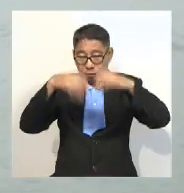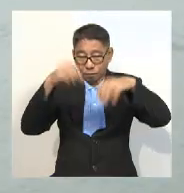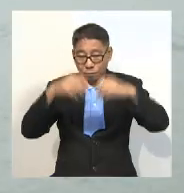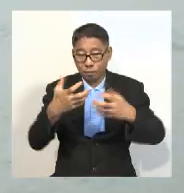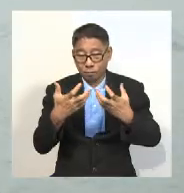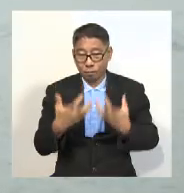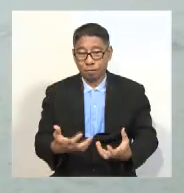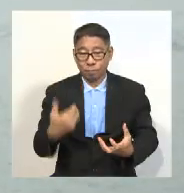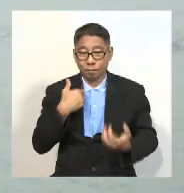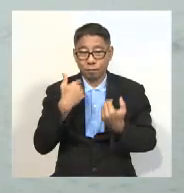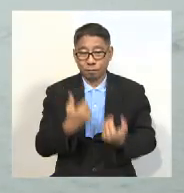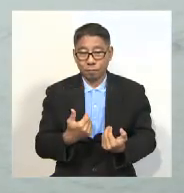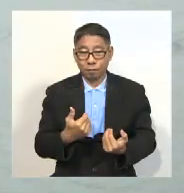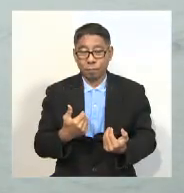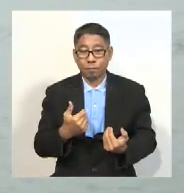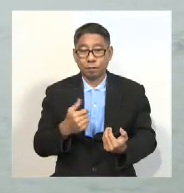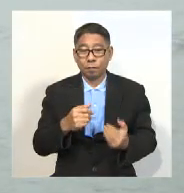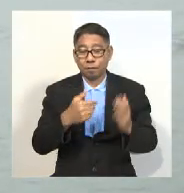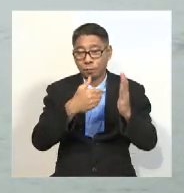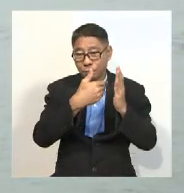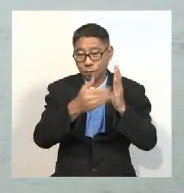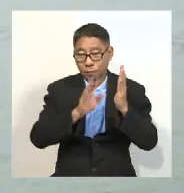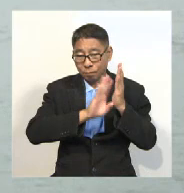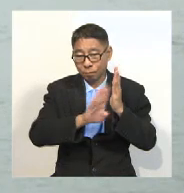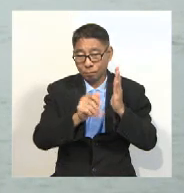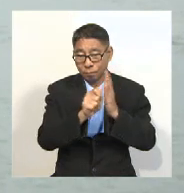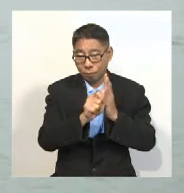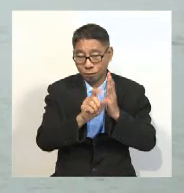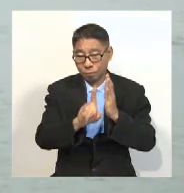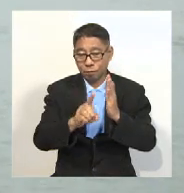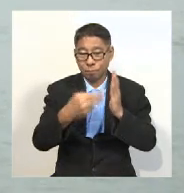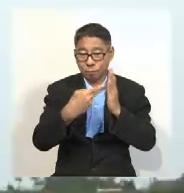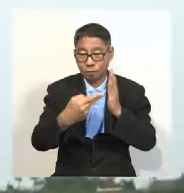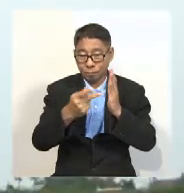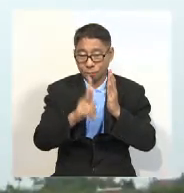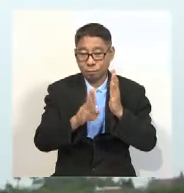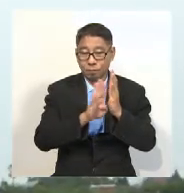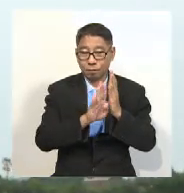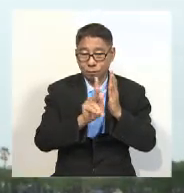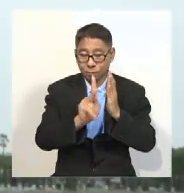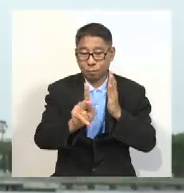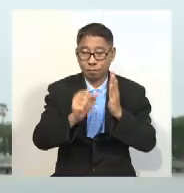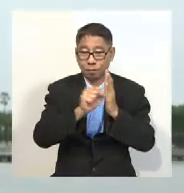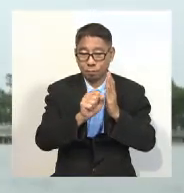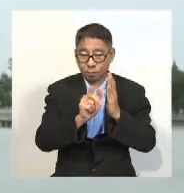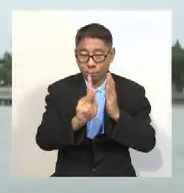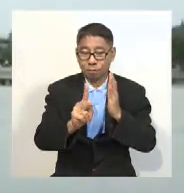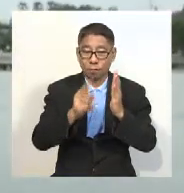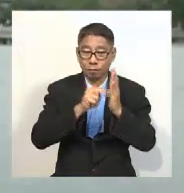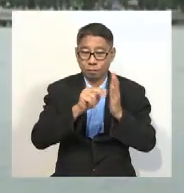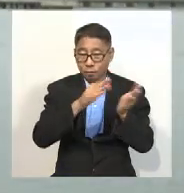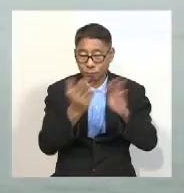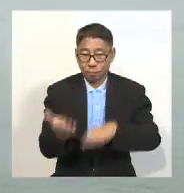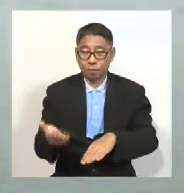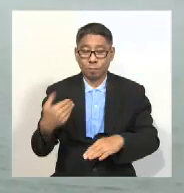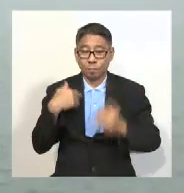กหนักในบางแห่งส่วนมากเลยจะอยู่ที่บริเวณจังหวัดอุดรธานีหนองคายบึงกาฬสกลนครและก็จังหวัดนคร